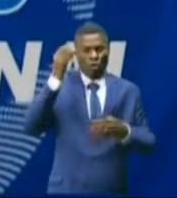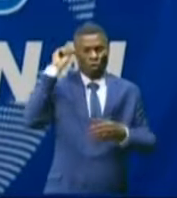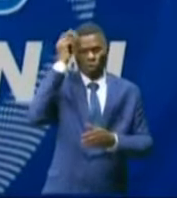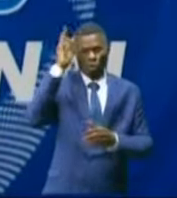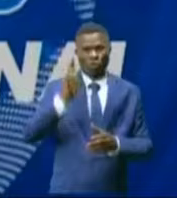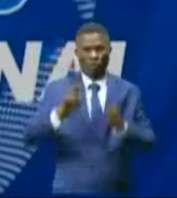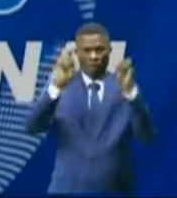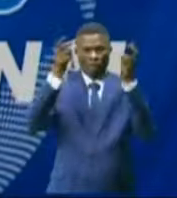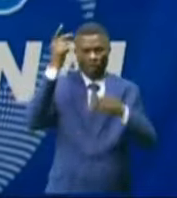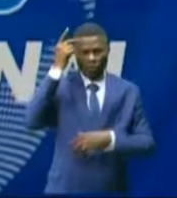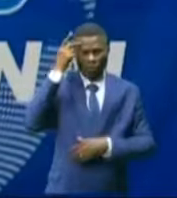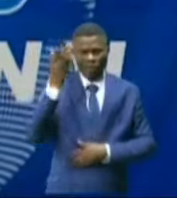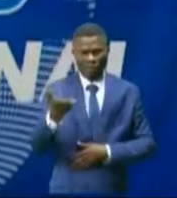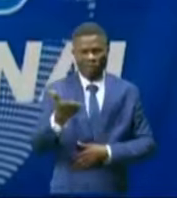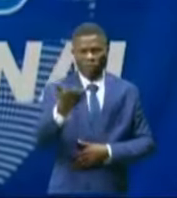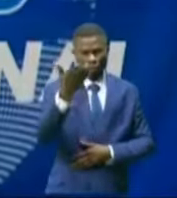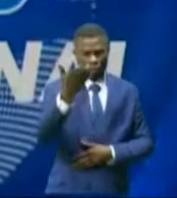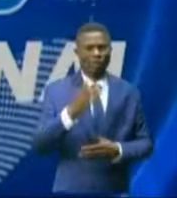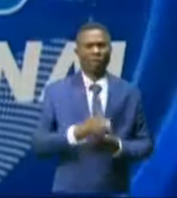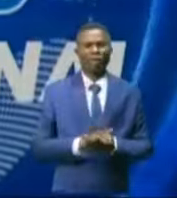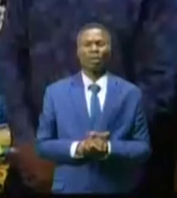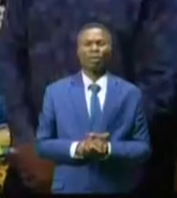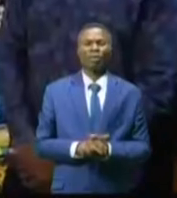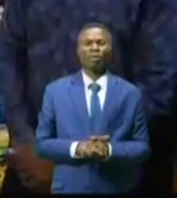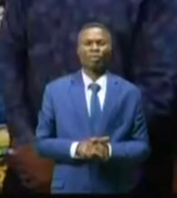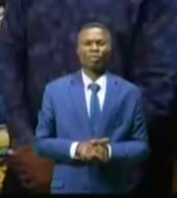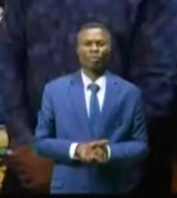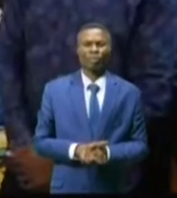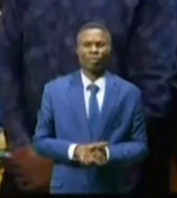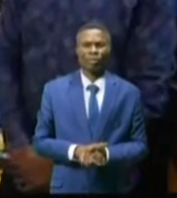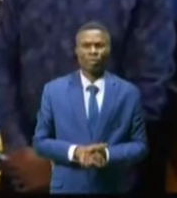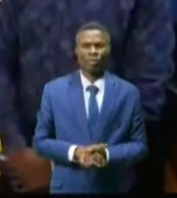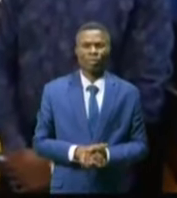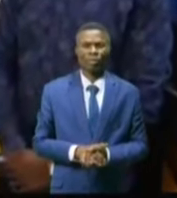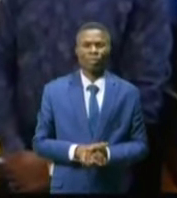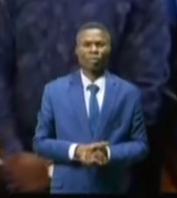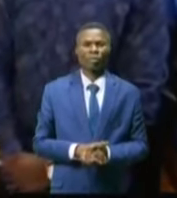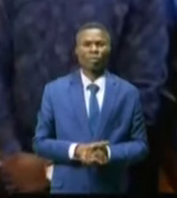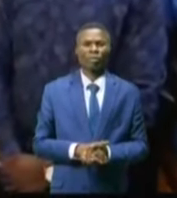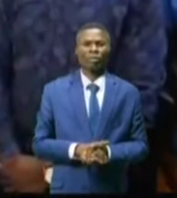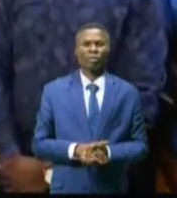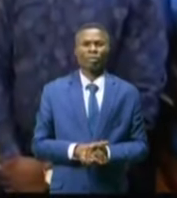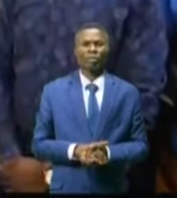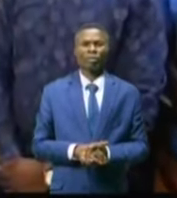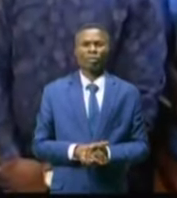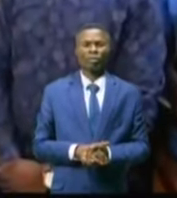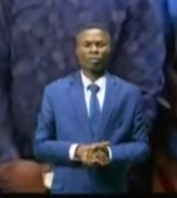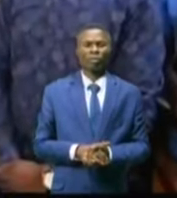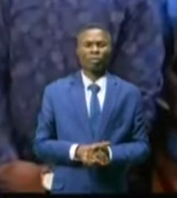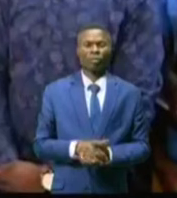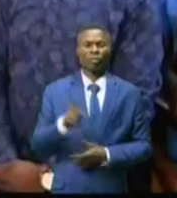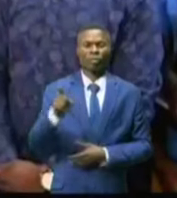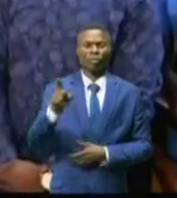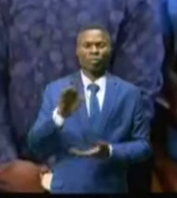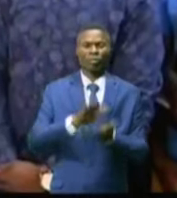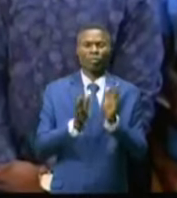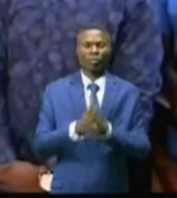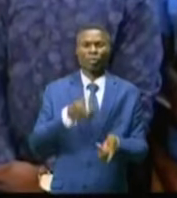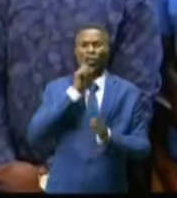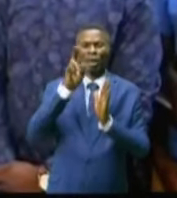Ils sont au micro d'Alain Bikaï. Nous, structure des jeunes, Ligue des jeunes, Parlement